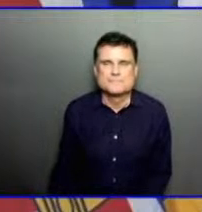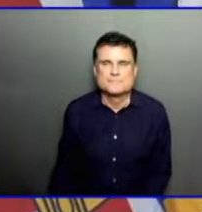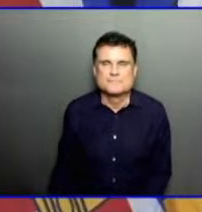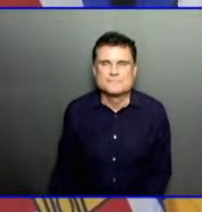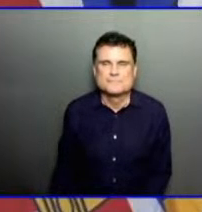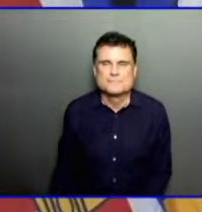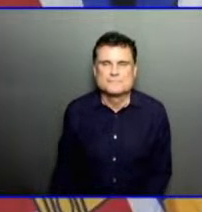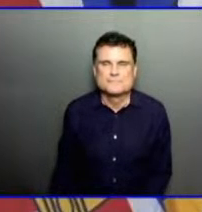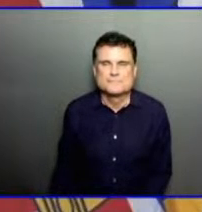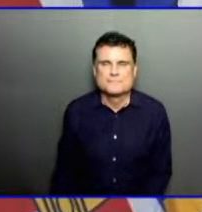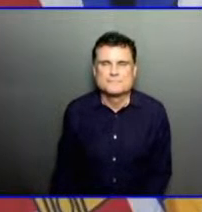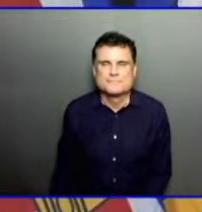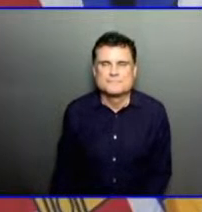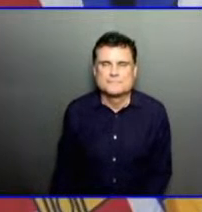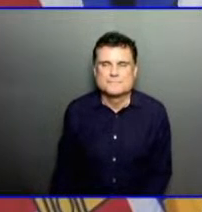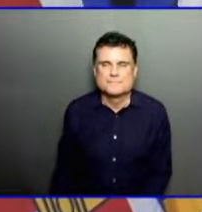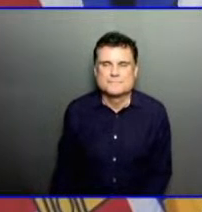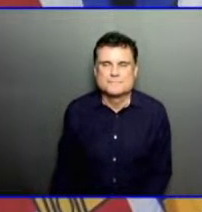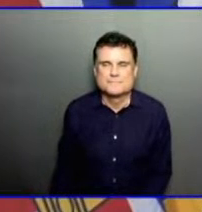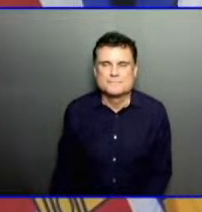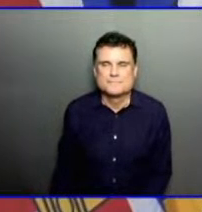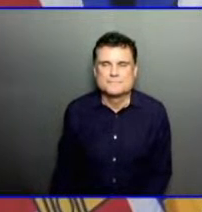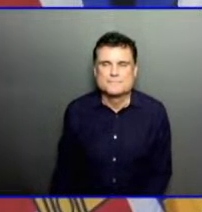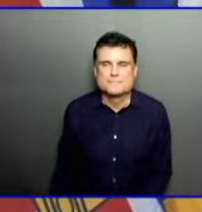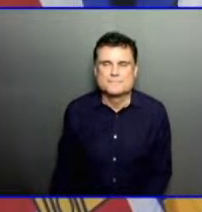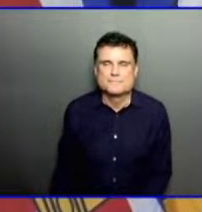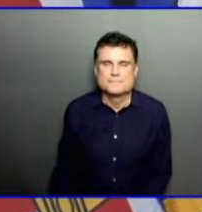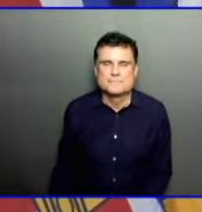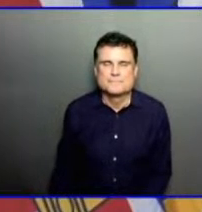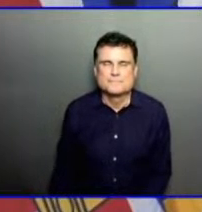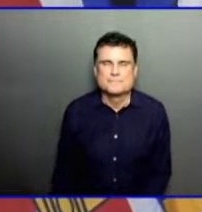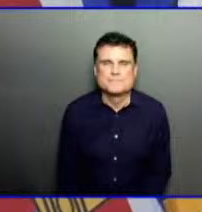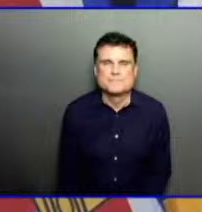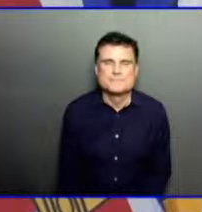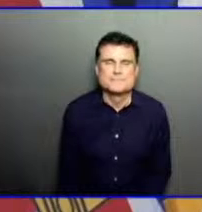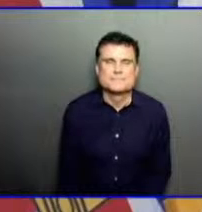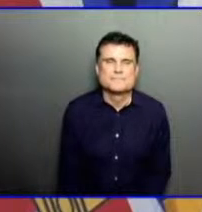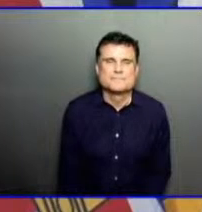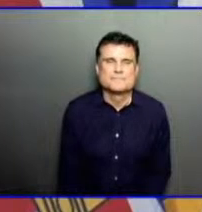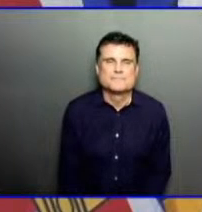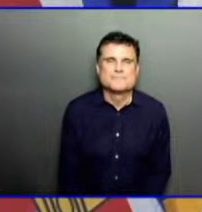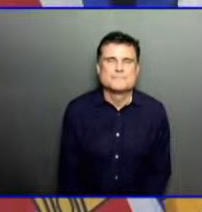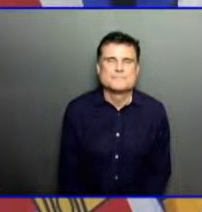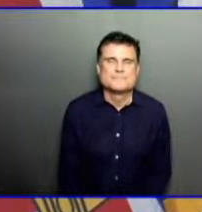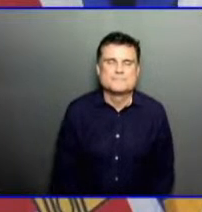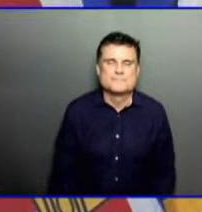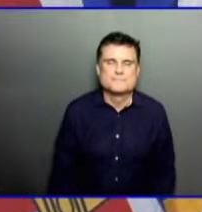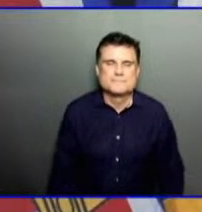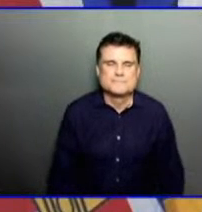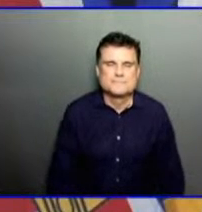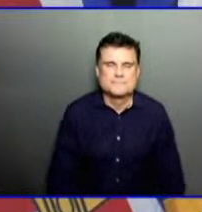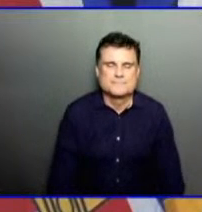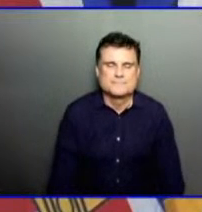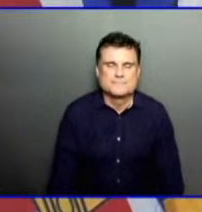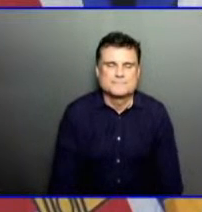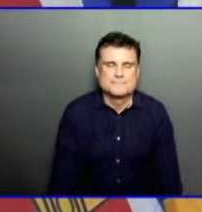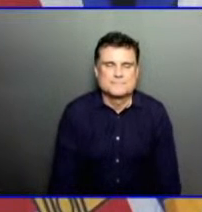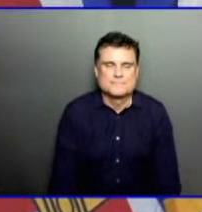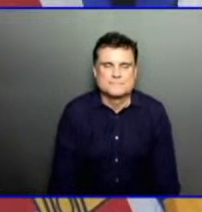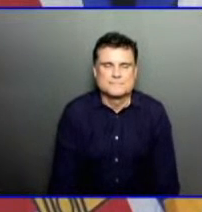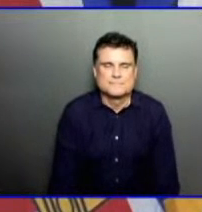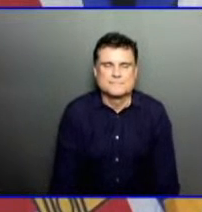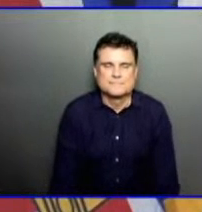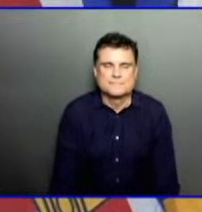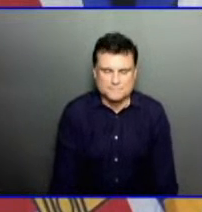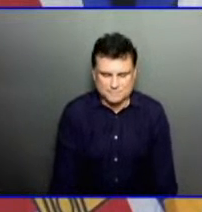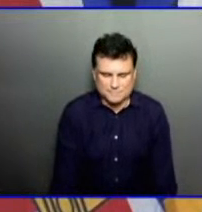semaine prochaine. Et donc, j'apprécie les efforts de tout le monde, les gens du ministère de la Santé,